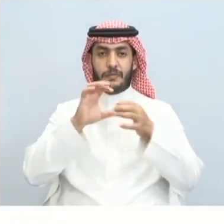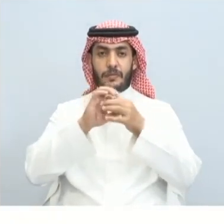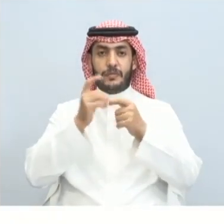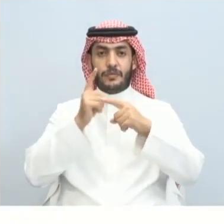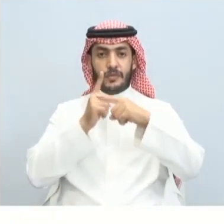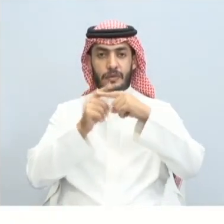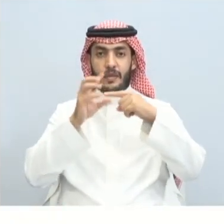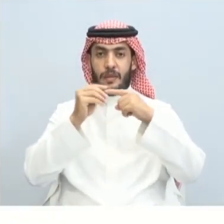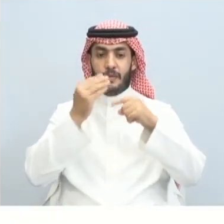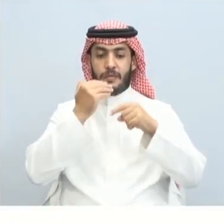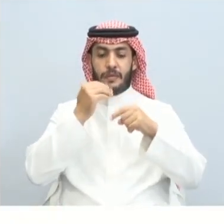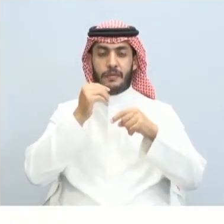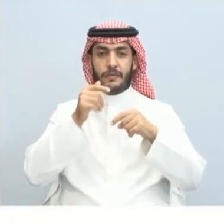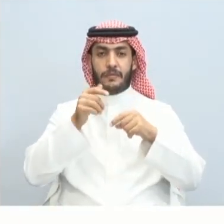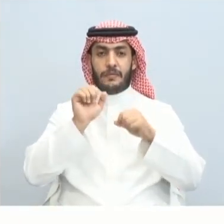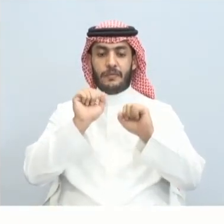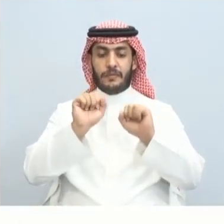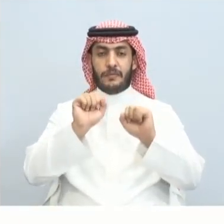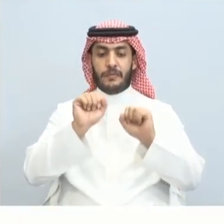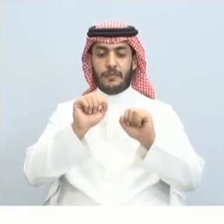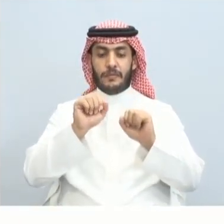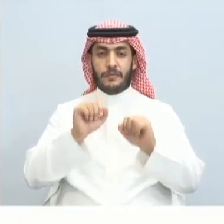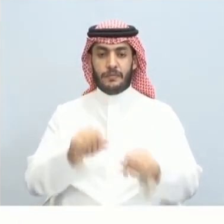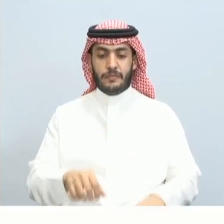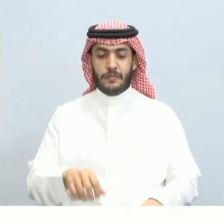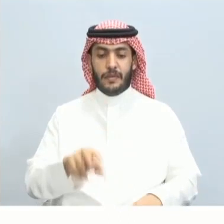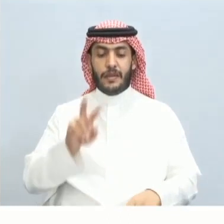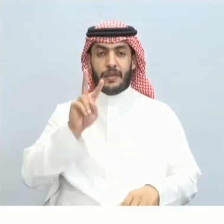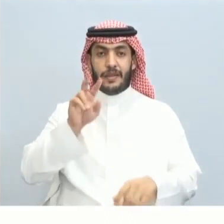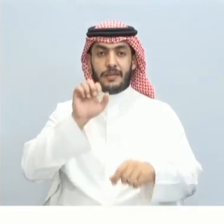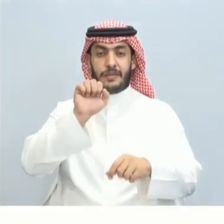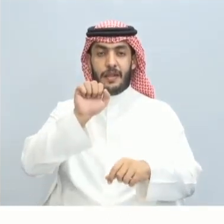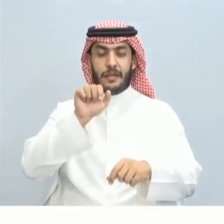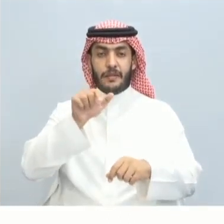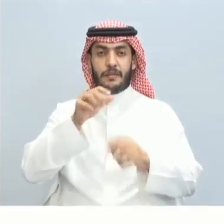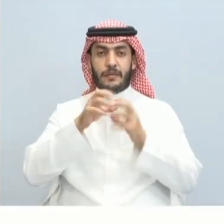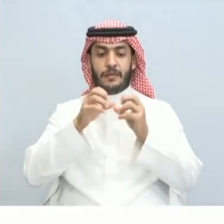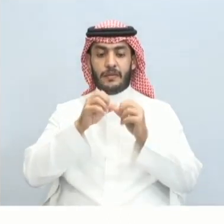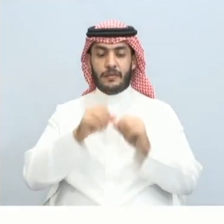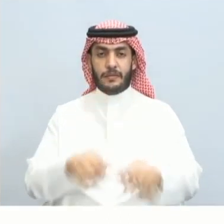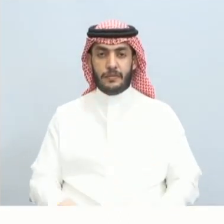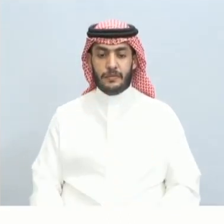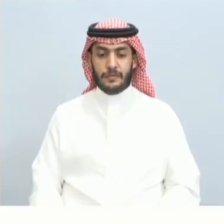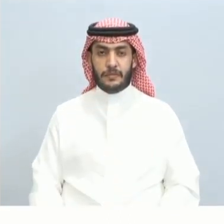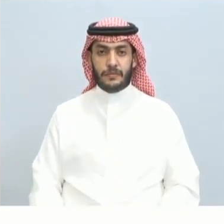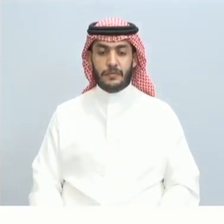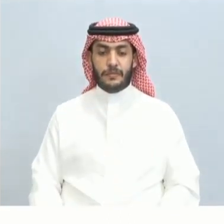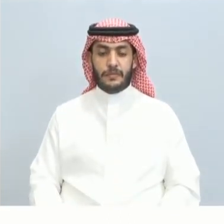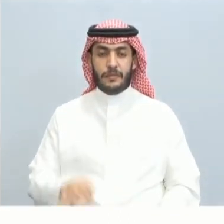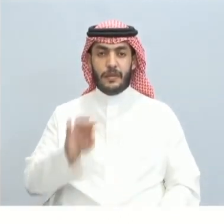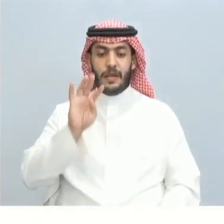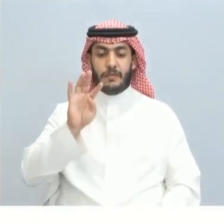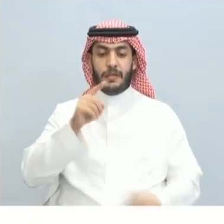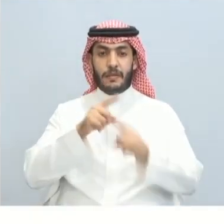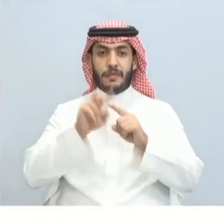جمع او طرح اذا تعتبر هنا حد واحد فقط اثنان صاد هذه تعتبر حد واحد سوف نضرب اربعه في